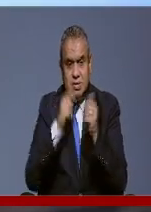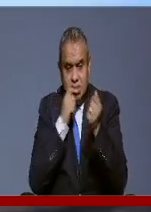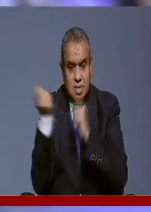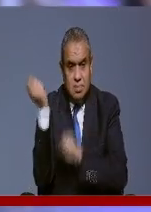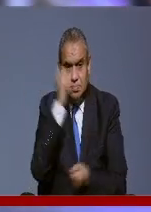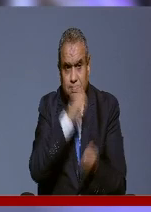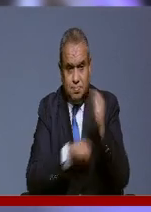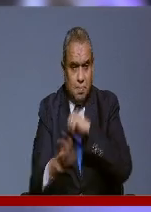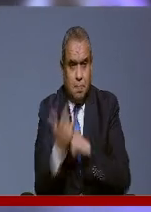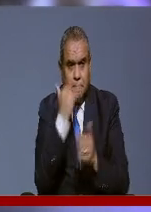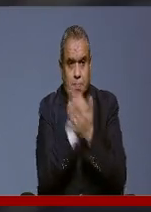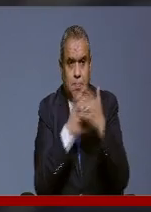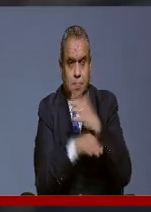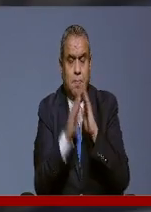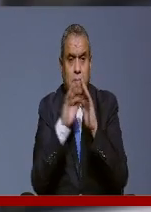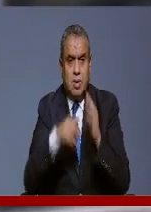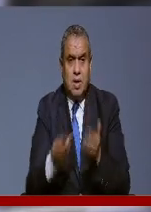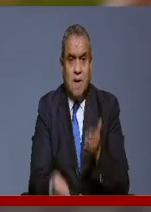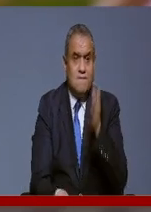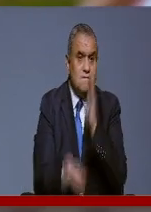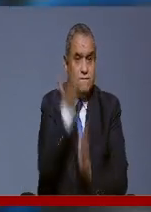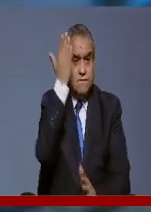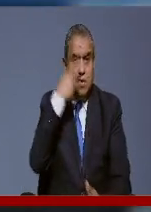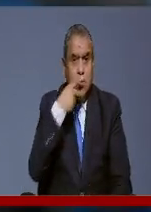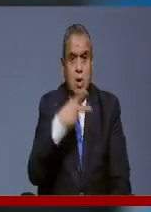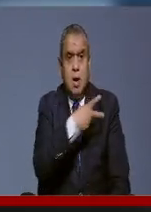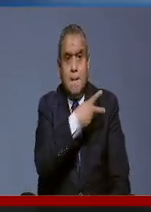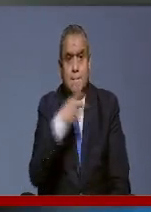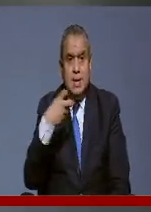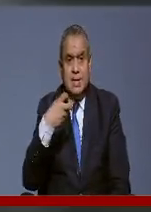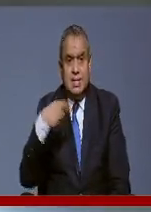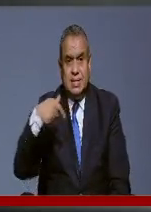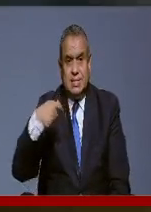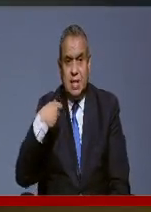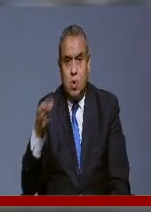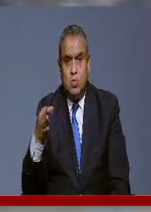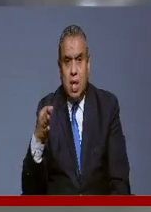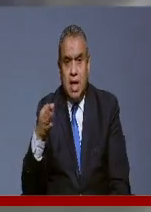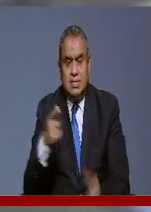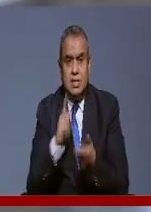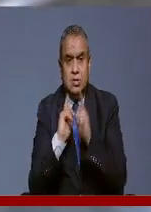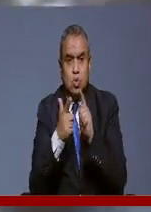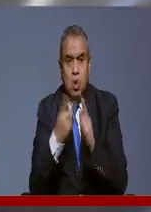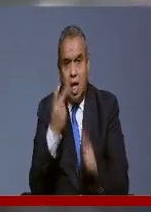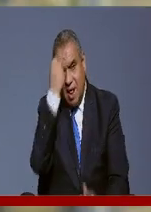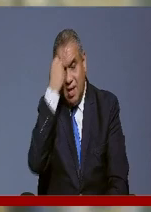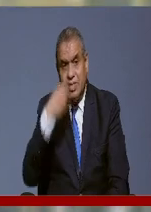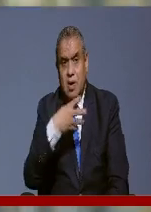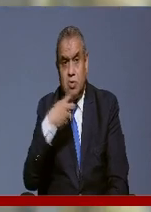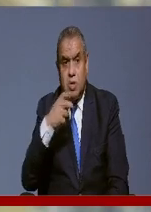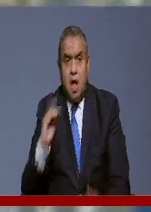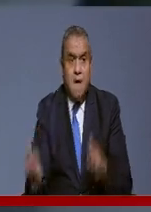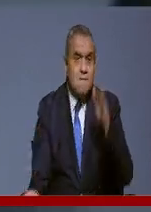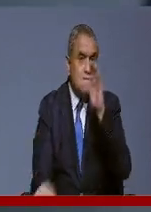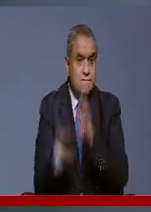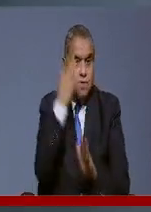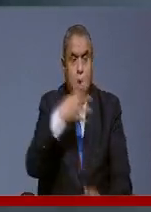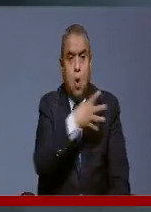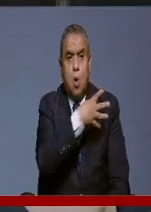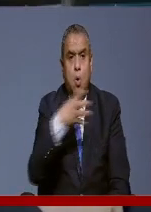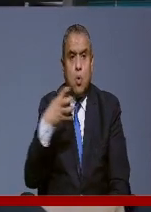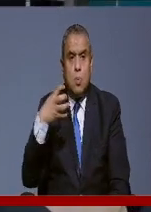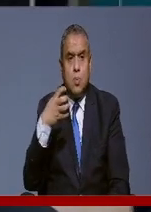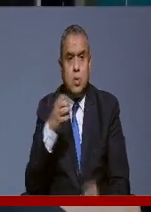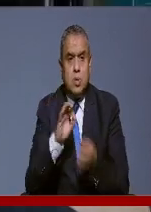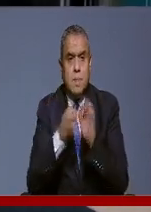الاجمالي اللي زاد من 236 مليار دولار في 2017 ل 400 مليار دولار في